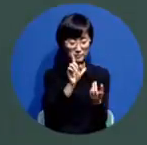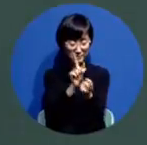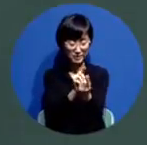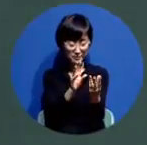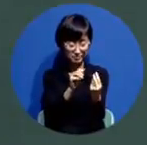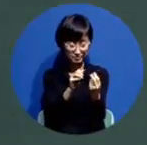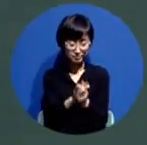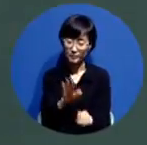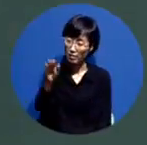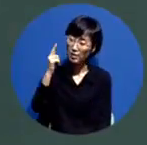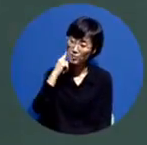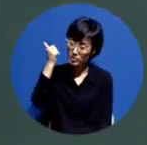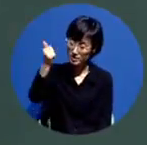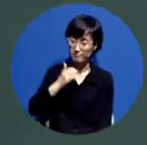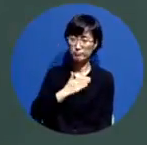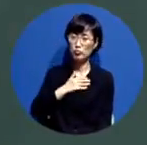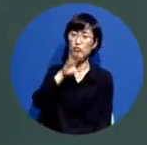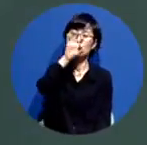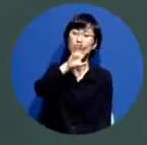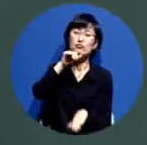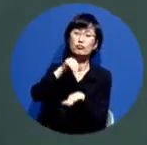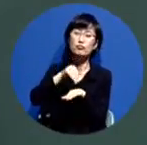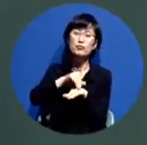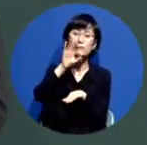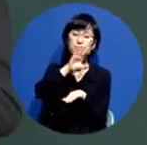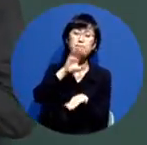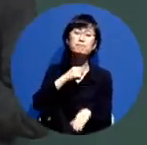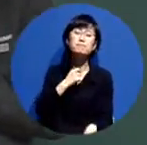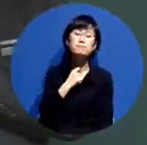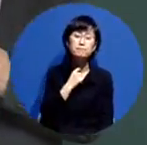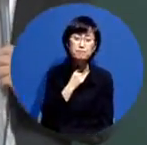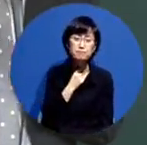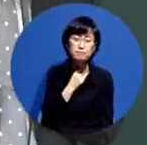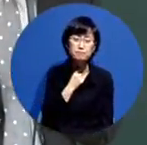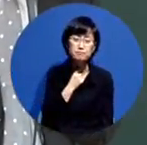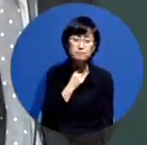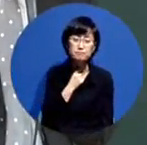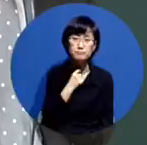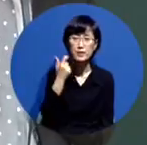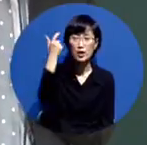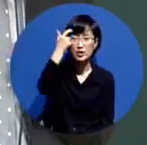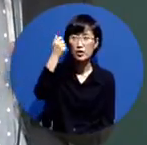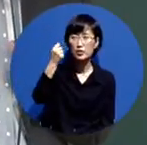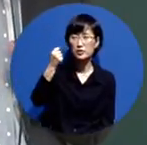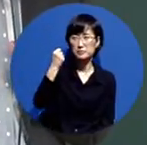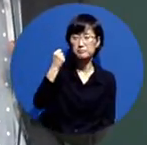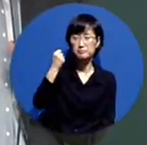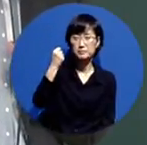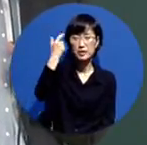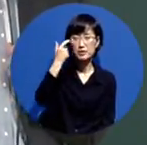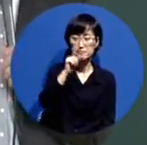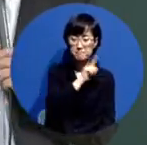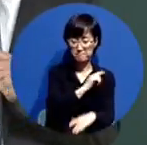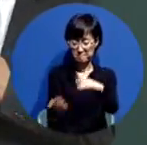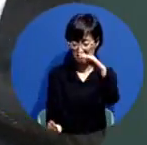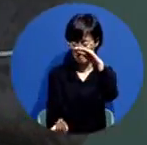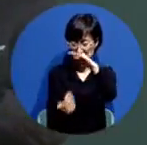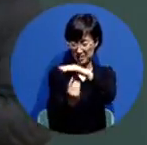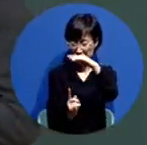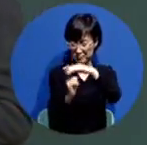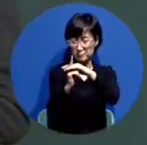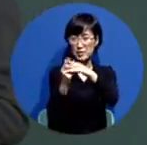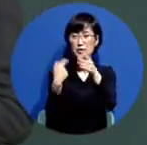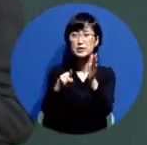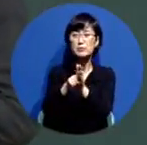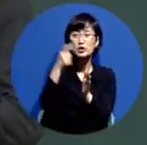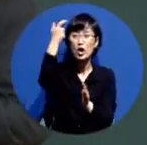훈련 받고 싶습니다. 아, 牧师，我真的想受训. 영적 스미스로 세움받기 위해서 영성 훈련